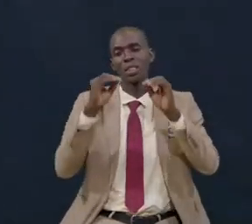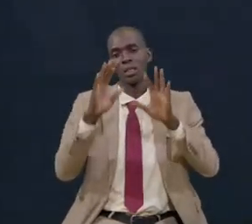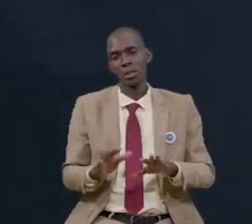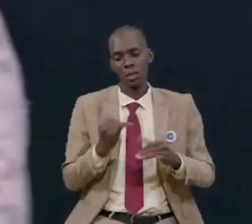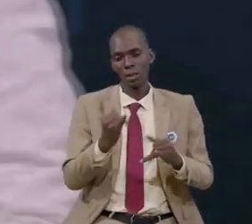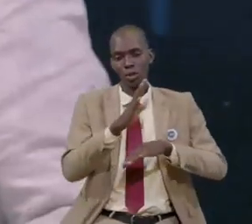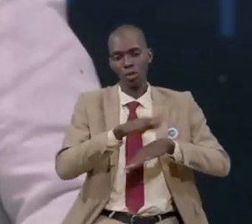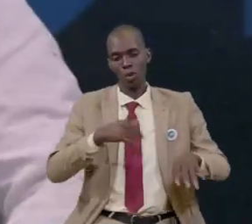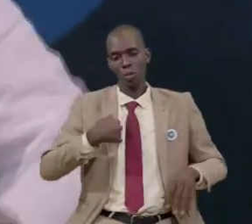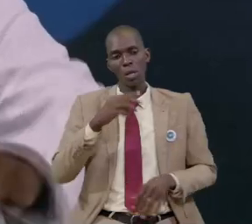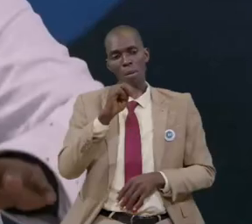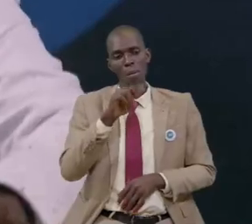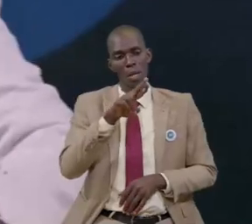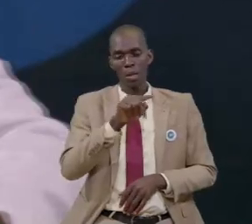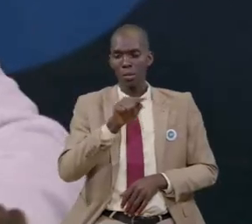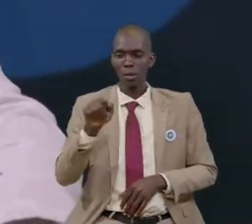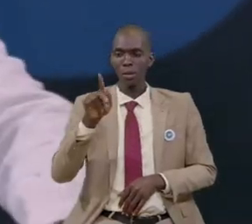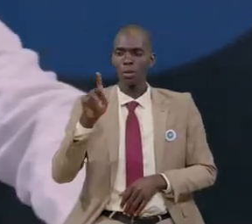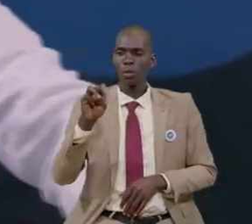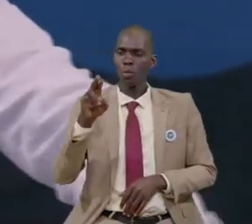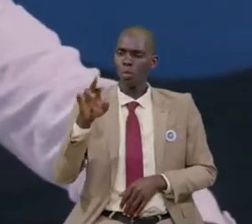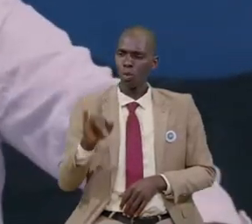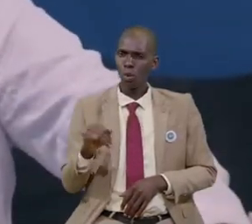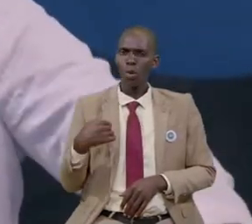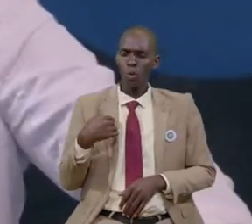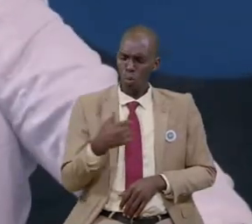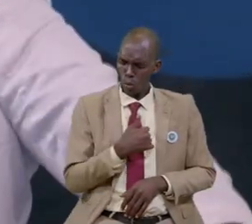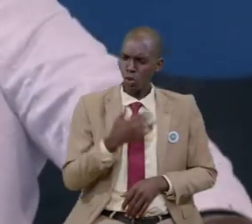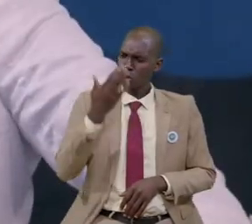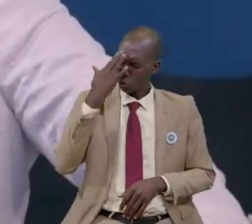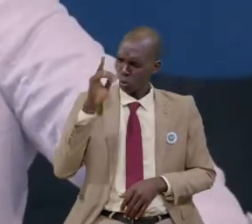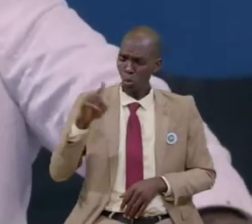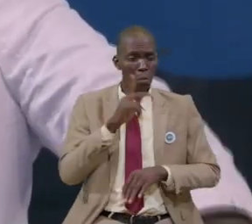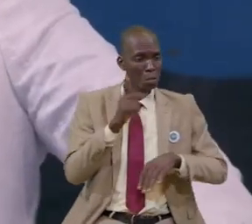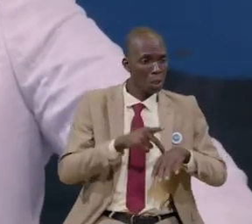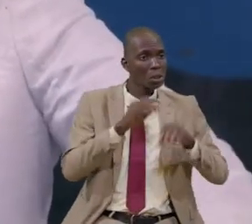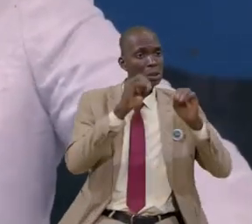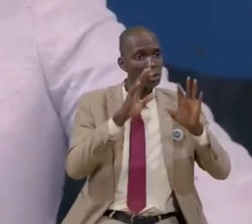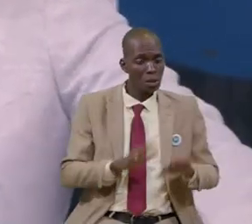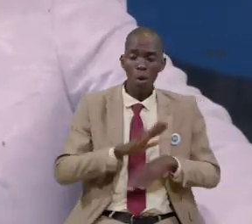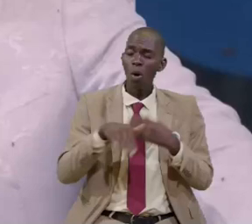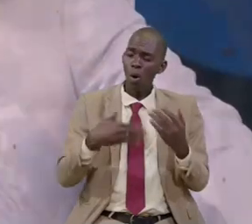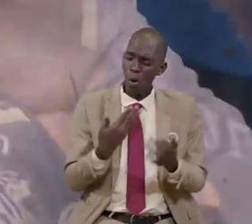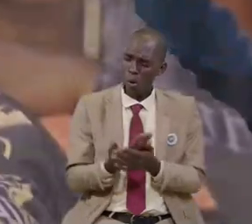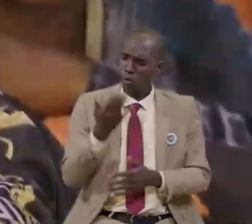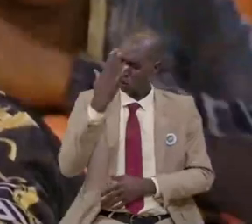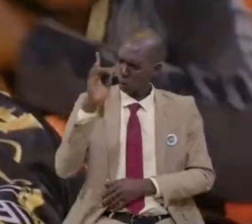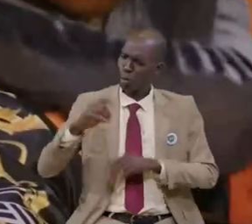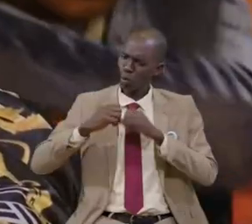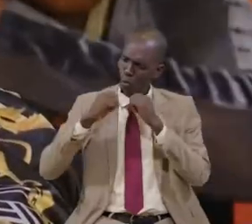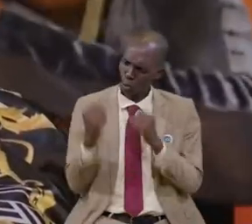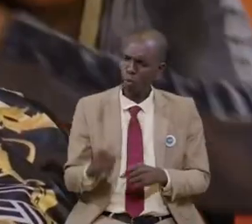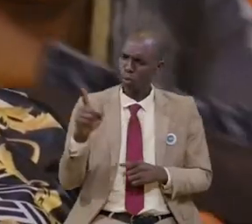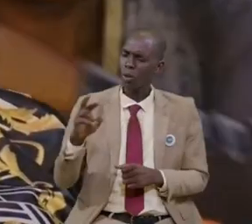Koumoui, nous te connaissons tous. Les élèves, les enseignants, tout le monde te